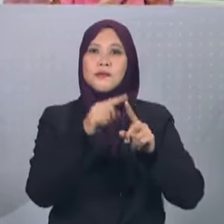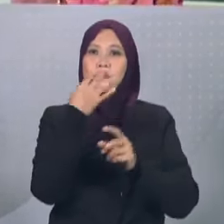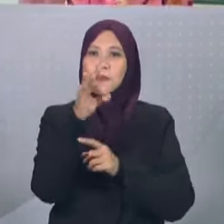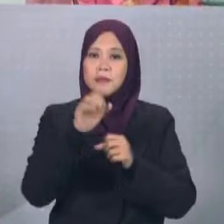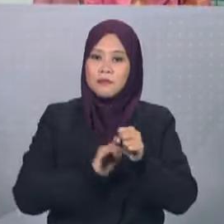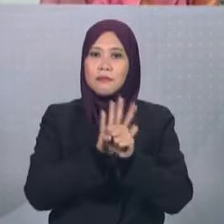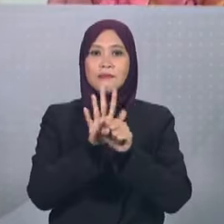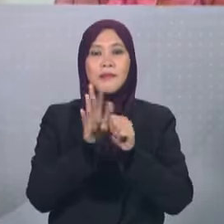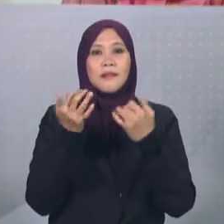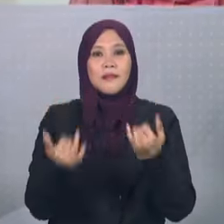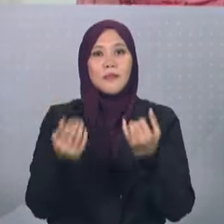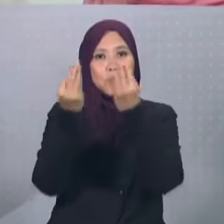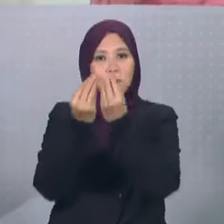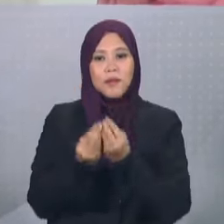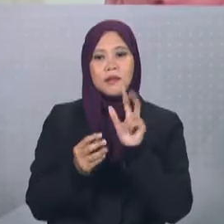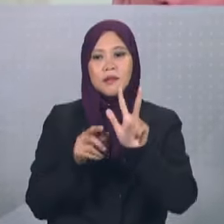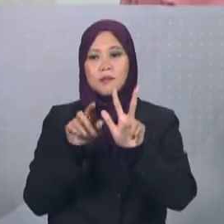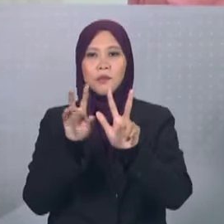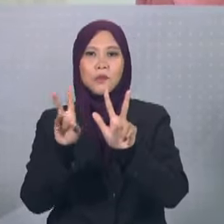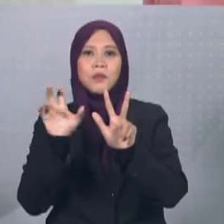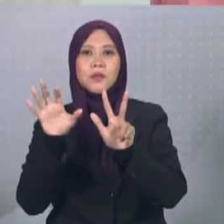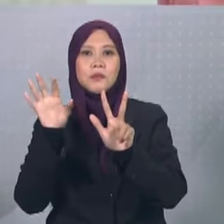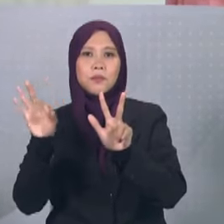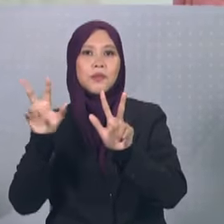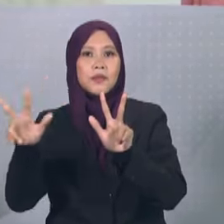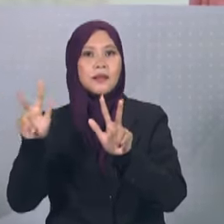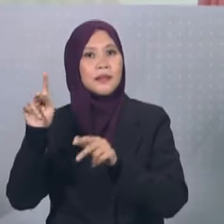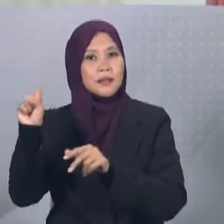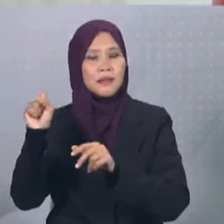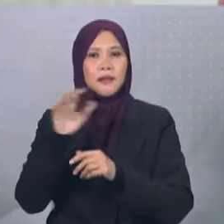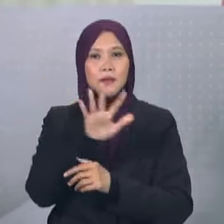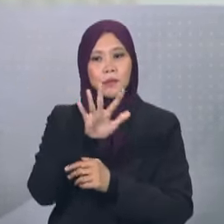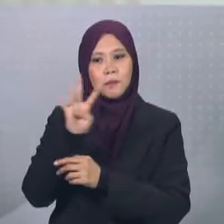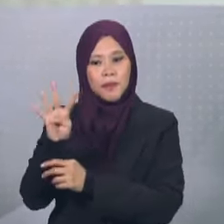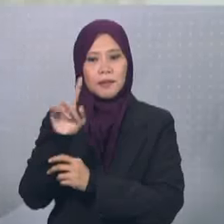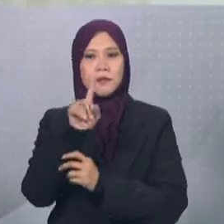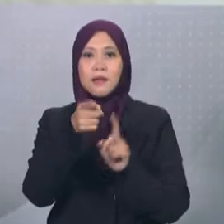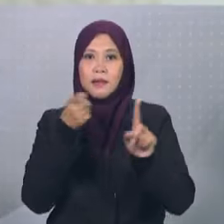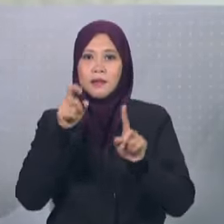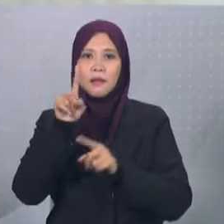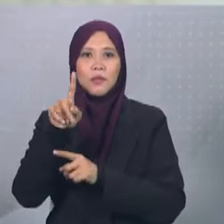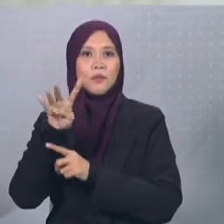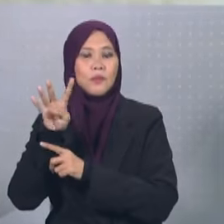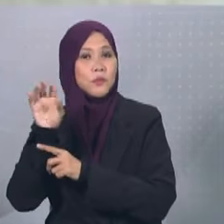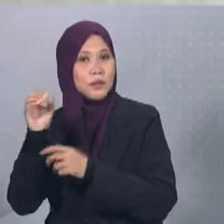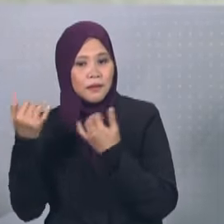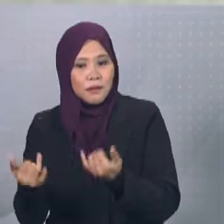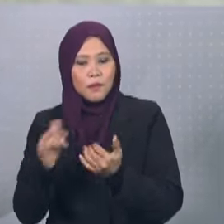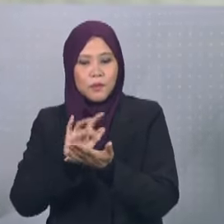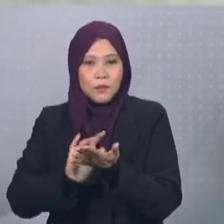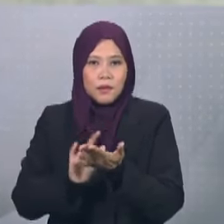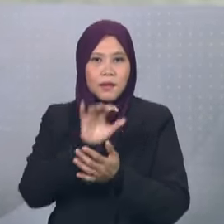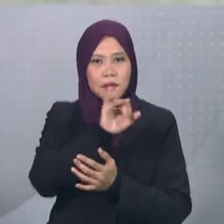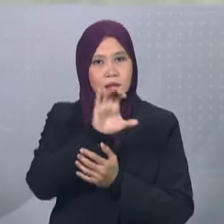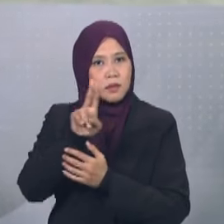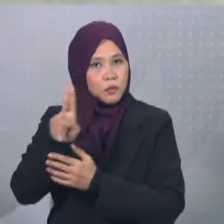COVID-19 di Malaysia adalah sebanyak 3,793 kes. 54 daripada 102 kes positif yang sedang dirawat di unit rawatan